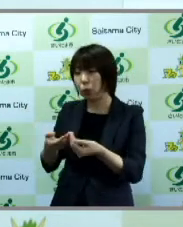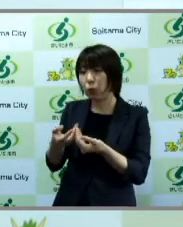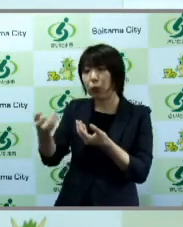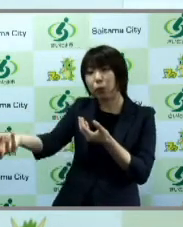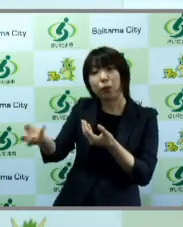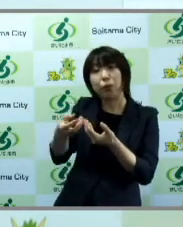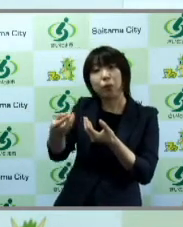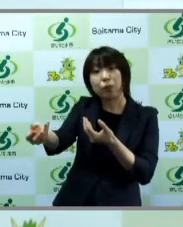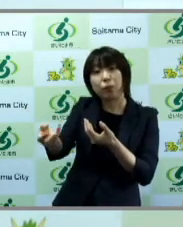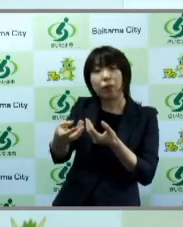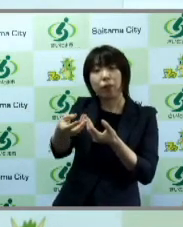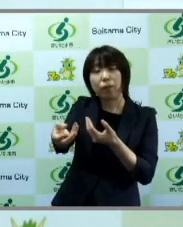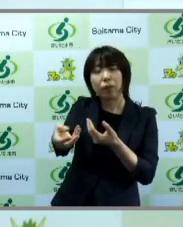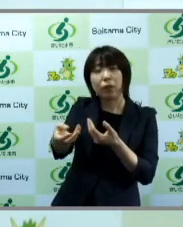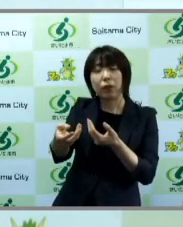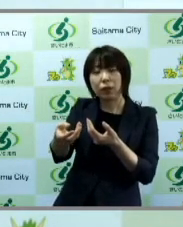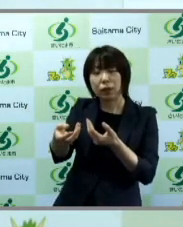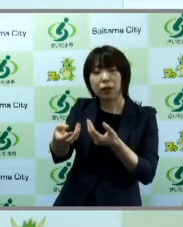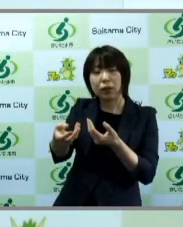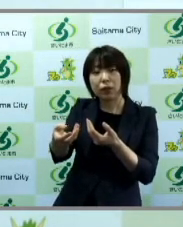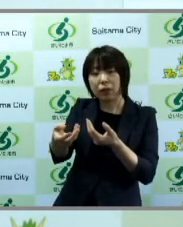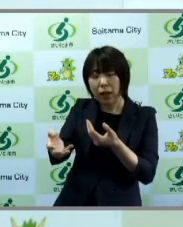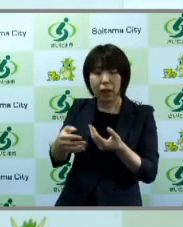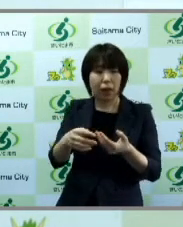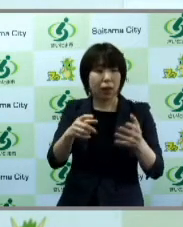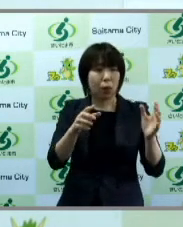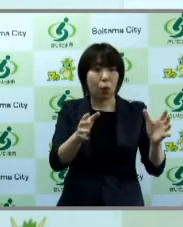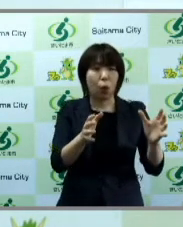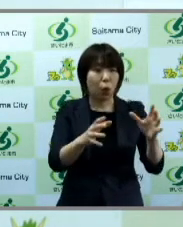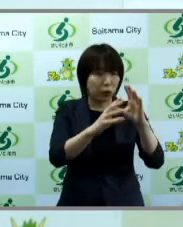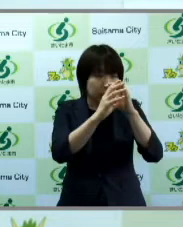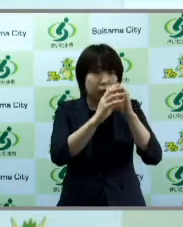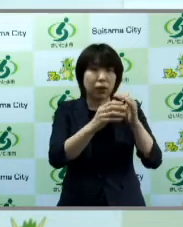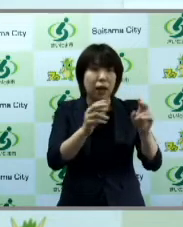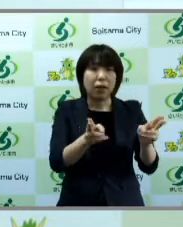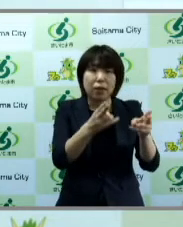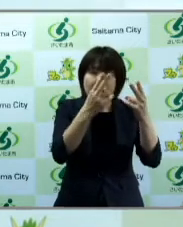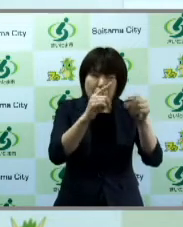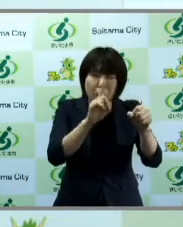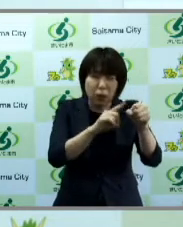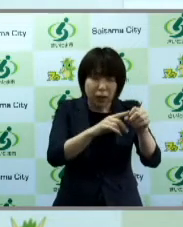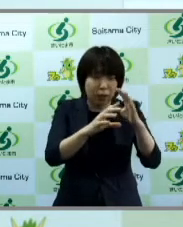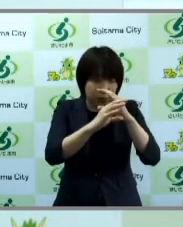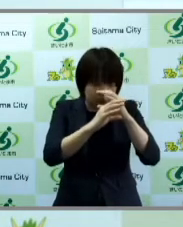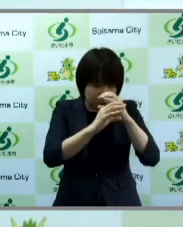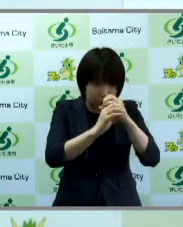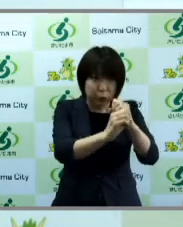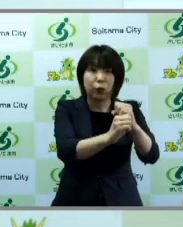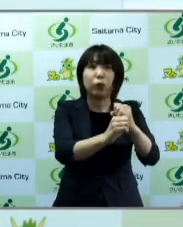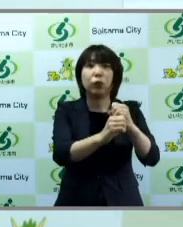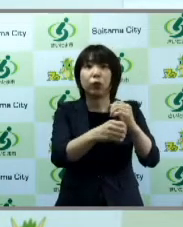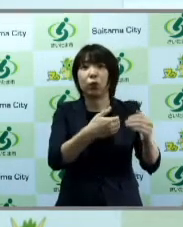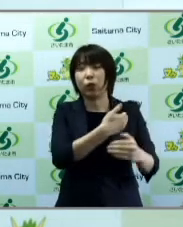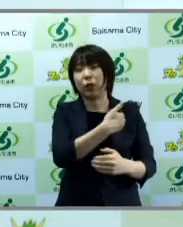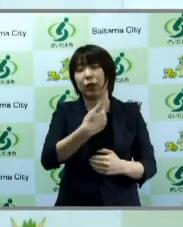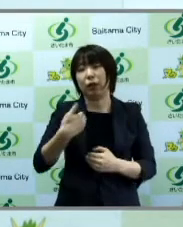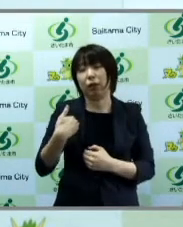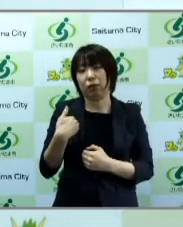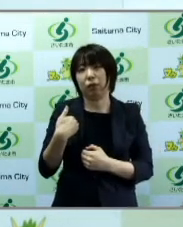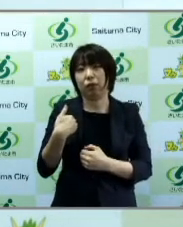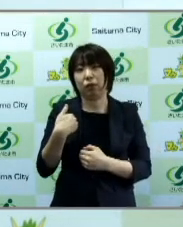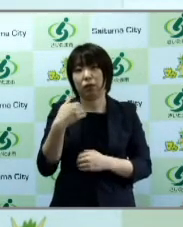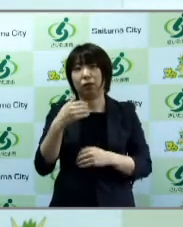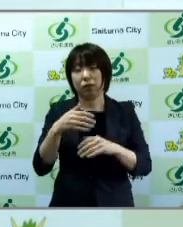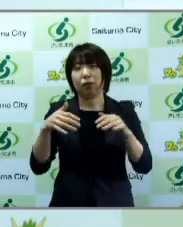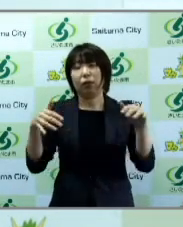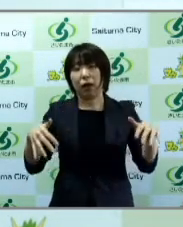ないことを中心に保健師さんあるいは専門的資格を持っている職員にはやってい